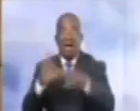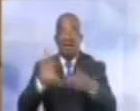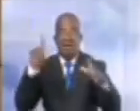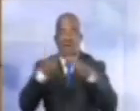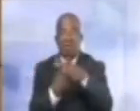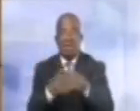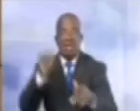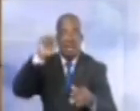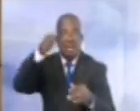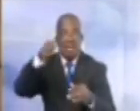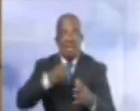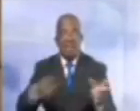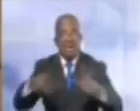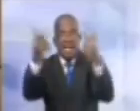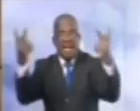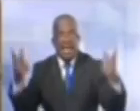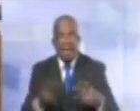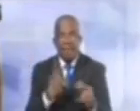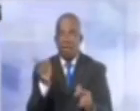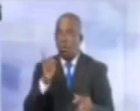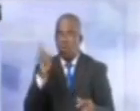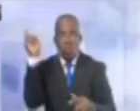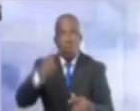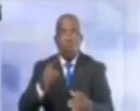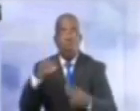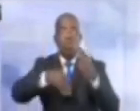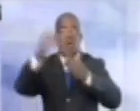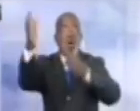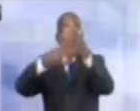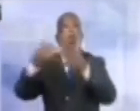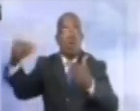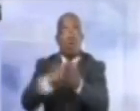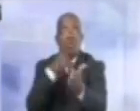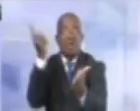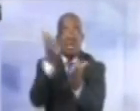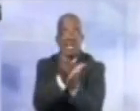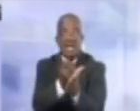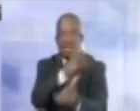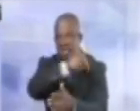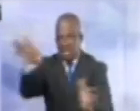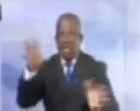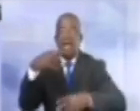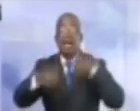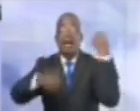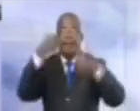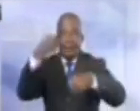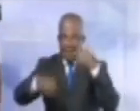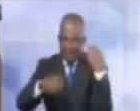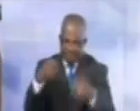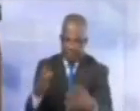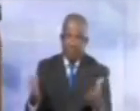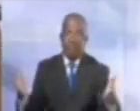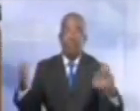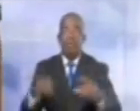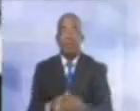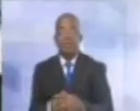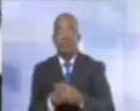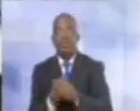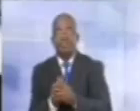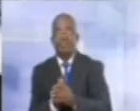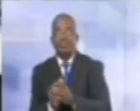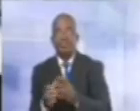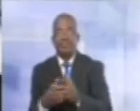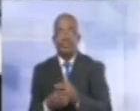demain, le site reste toujours occupé. Le maire lance un dernier appel dans ce reportage de Guy-Roger Nguessan et Hervé Blé.